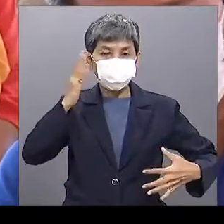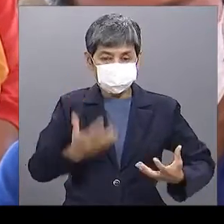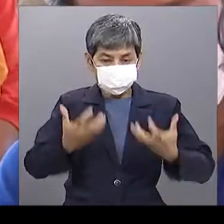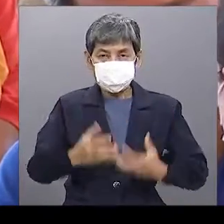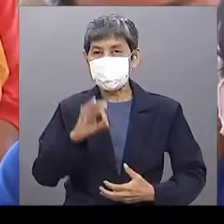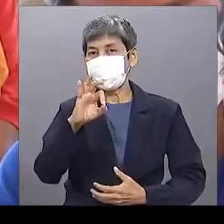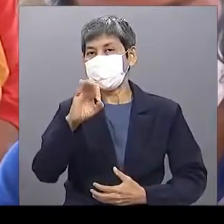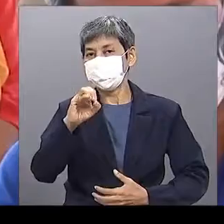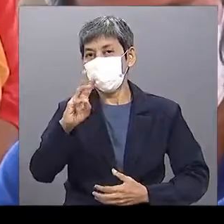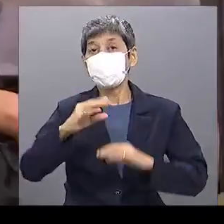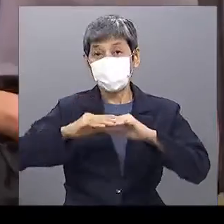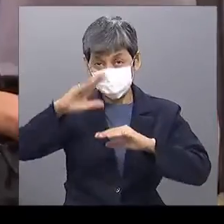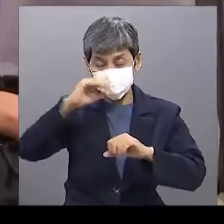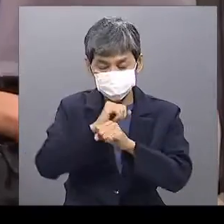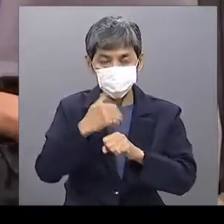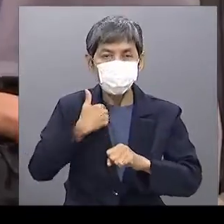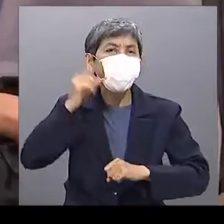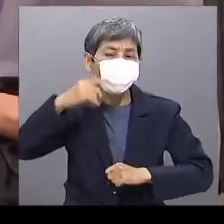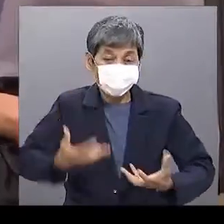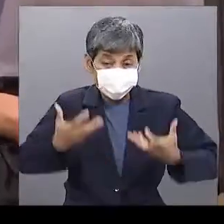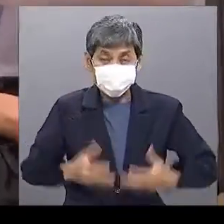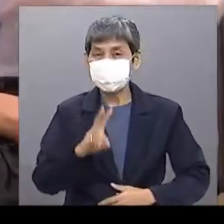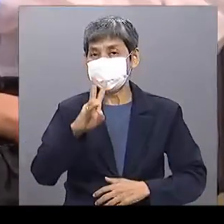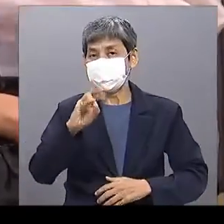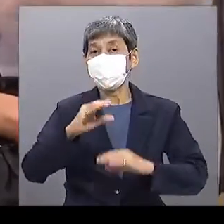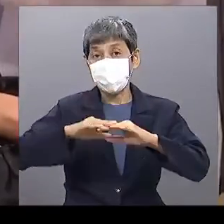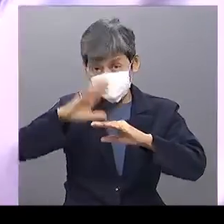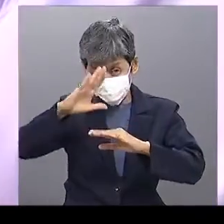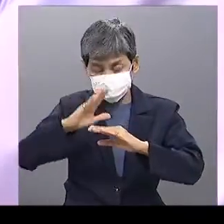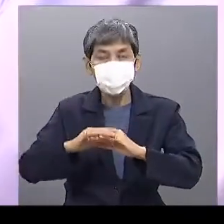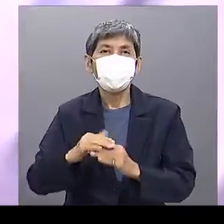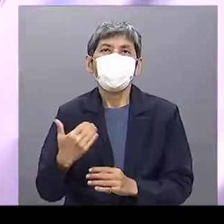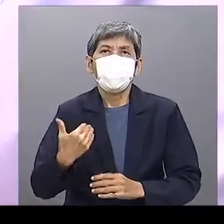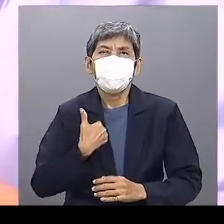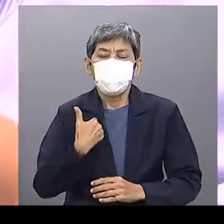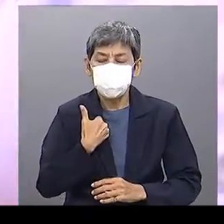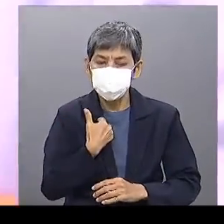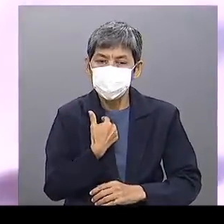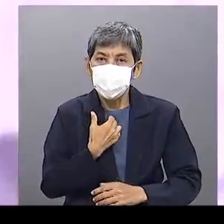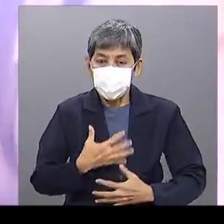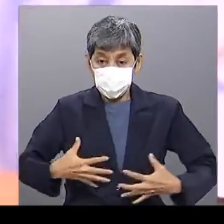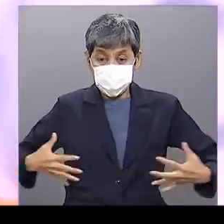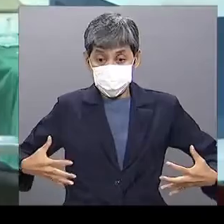ขึ้นไปผู้หญิงน้ำหนัก70กิโลกรัมขึ้นไปที่มีดัชนีมวลกายเกิน30